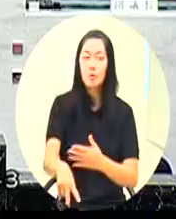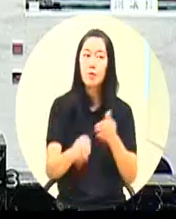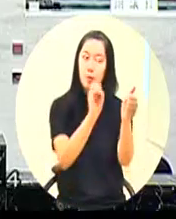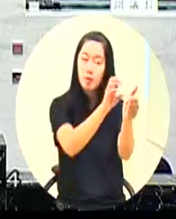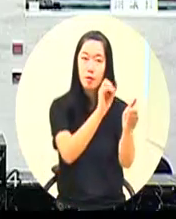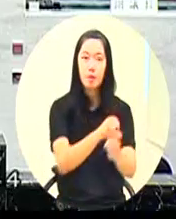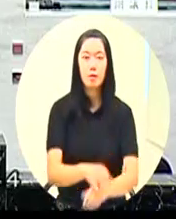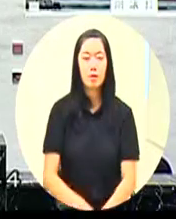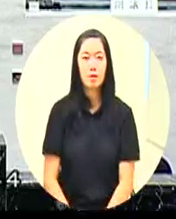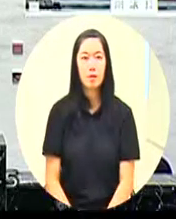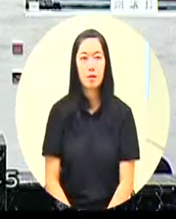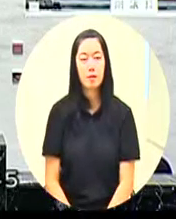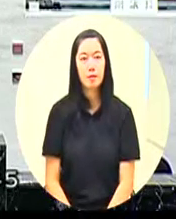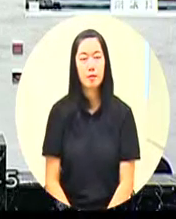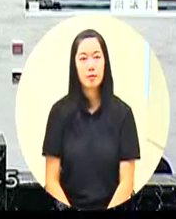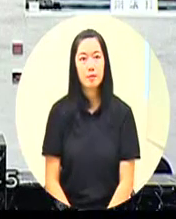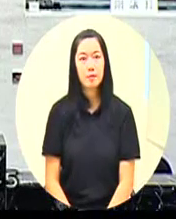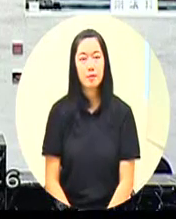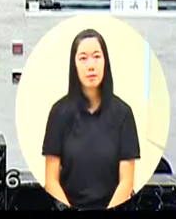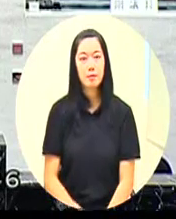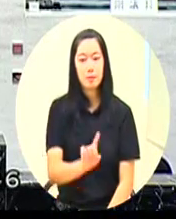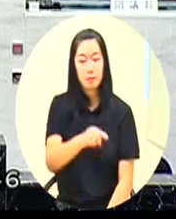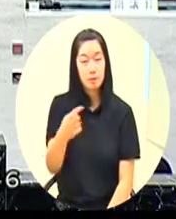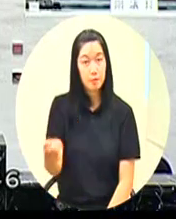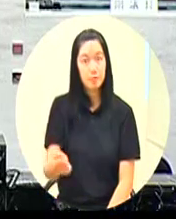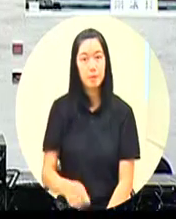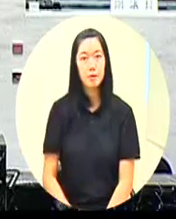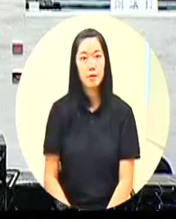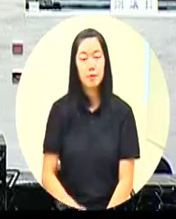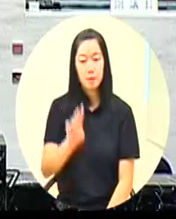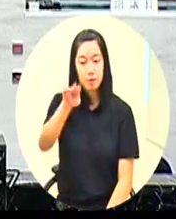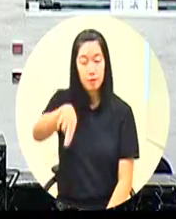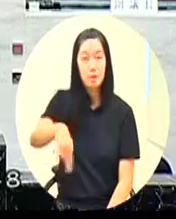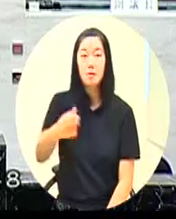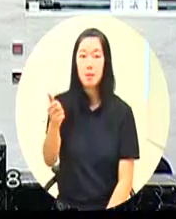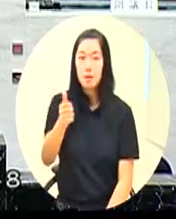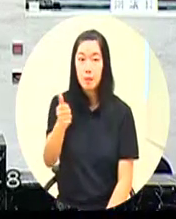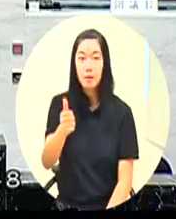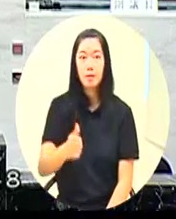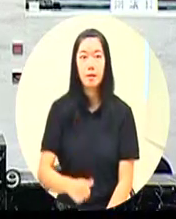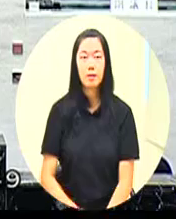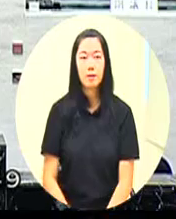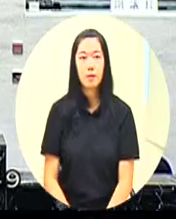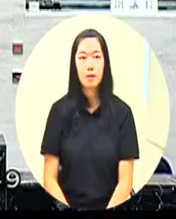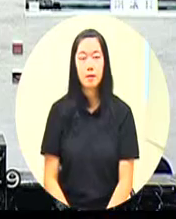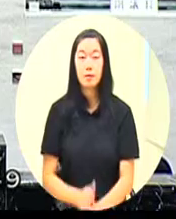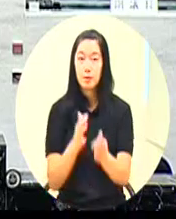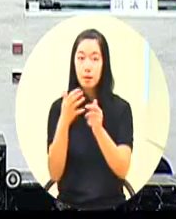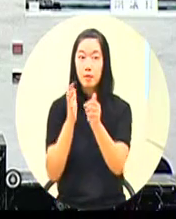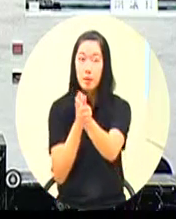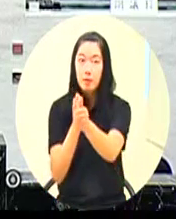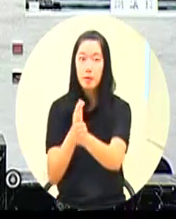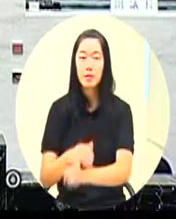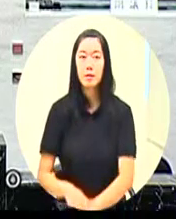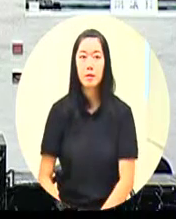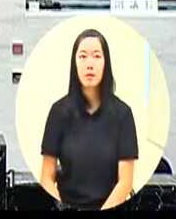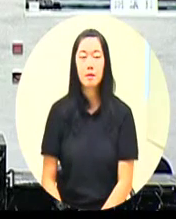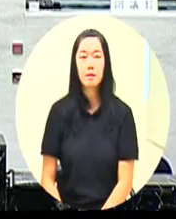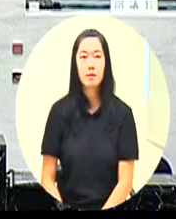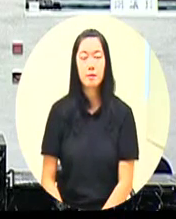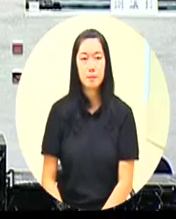个教育局再准备一下，接着我们就请刘德林议员来质询，是不是他质询完之后我们再来休